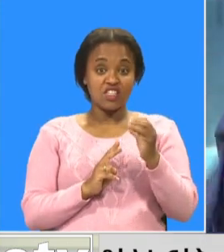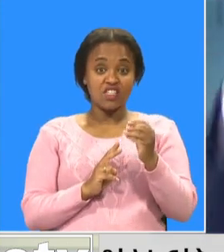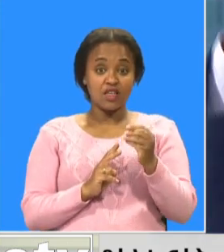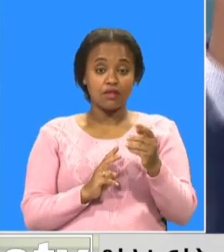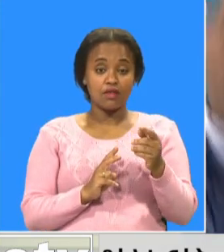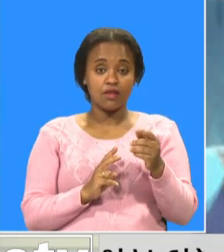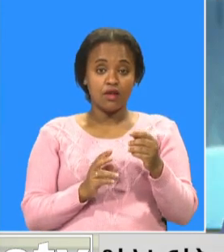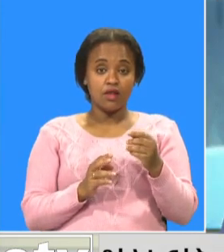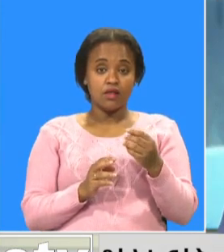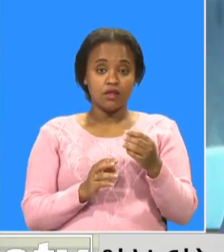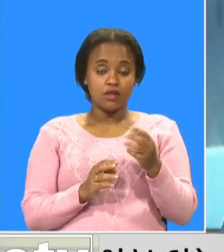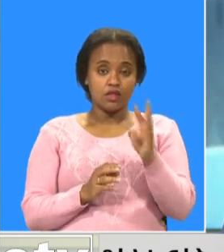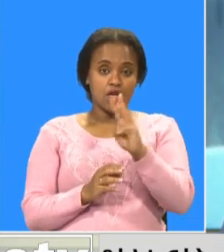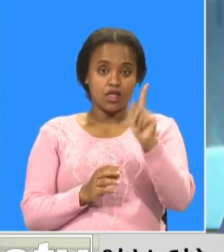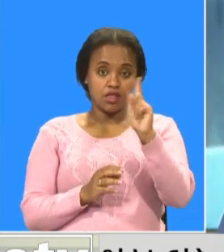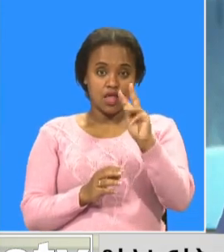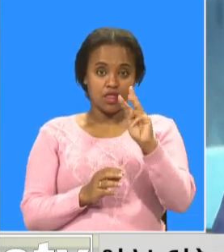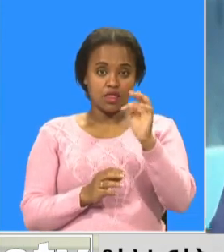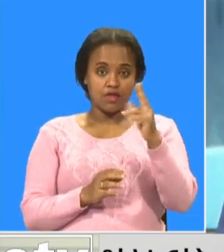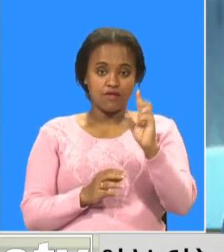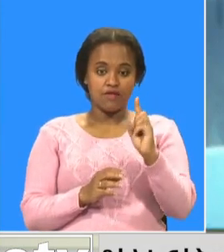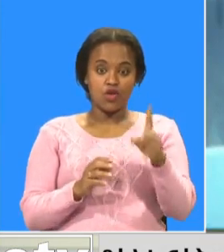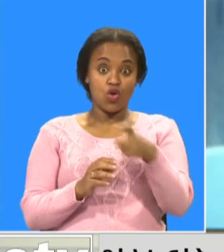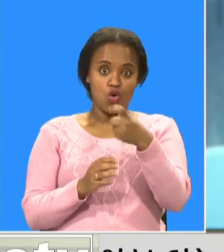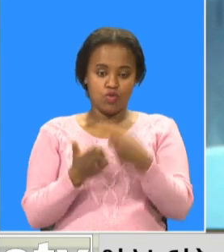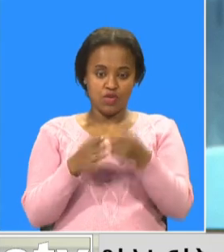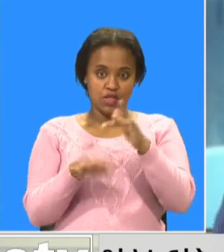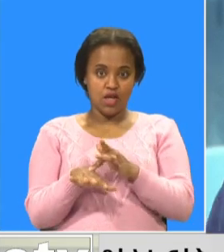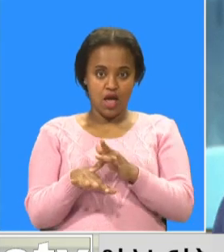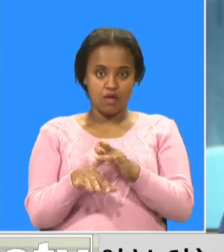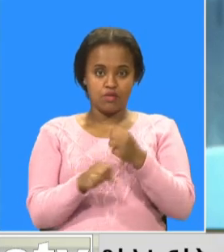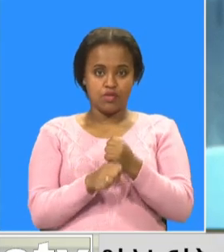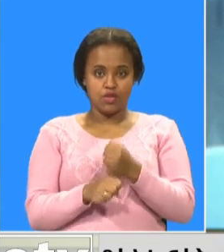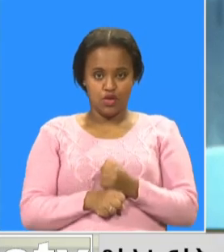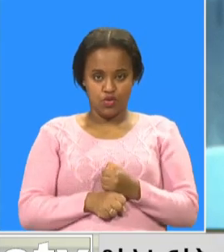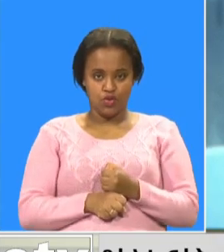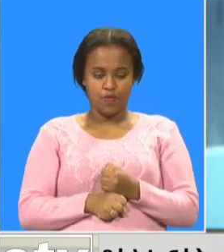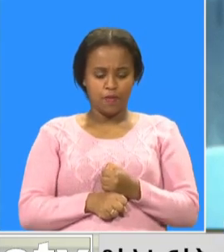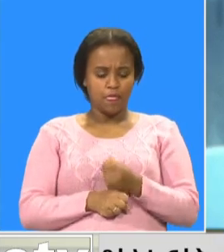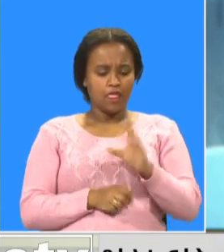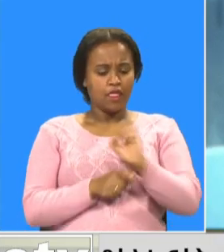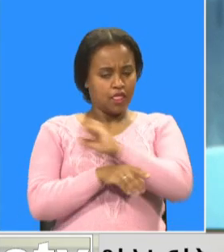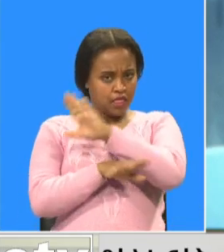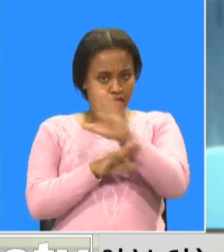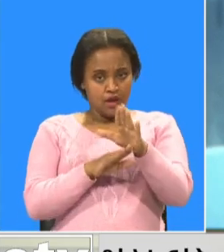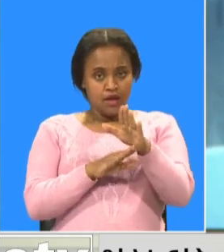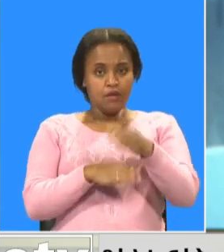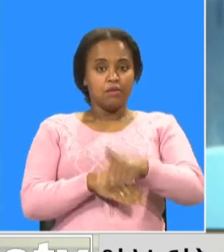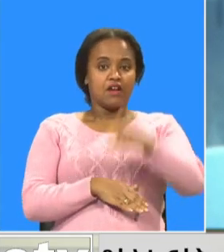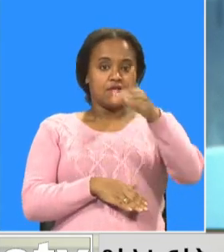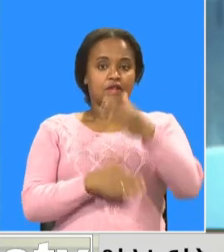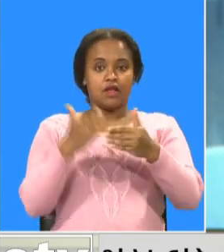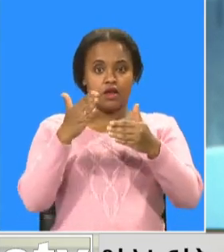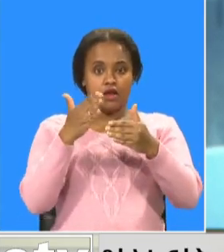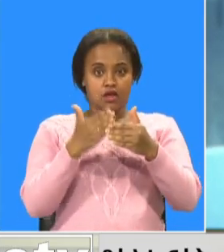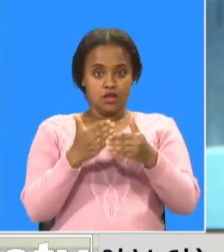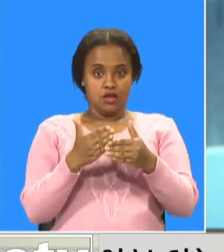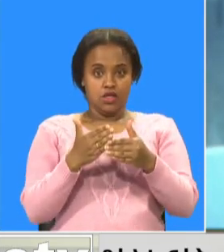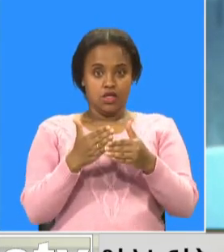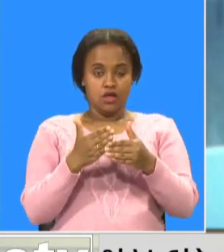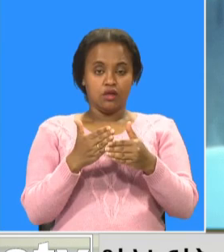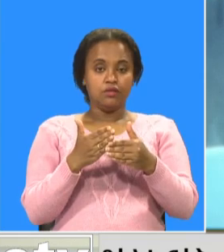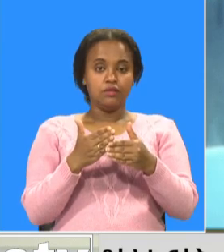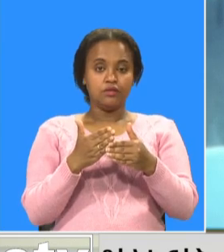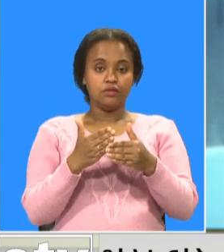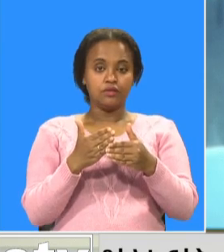ብዙሀን በዚህ ላይ ቢሰሩ ሪሊ ኮቪድ-19 አሁን በከፍተኛ ደረጃ ችግር እየሆነ ነው የመጣው። አሁን ነው